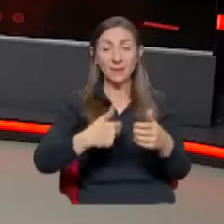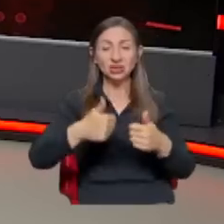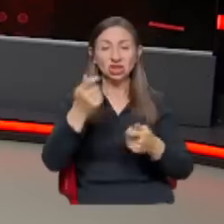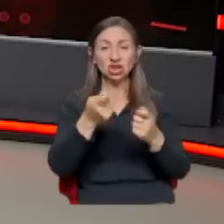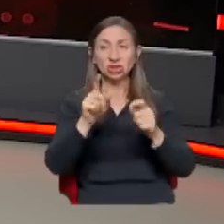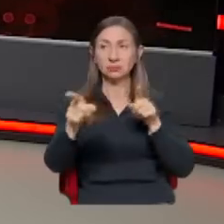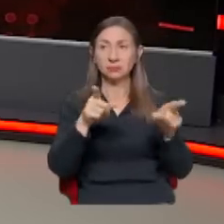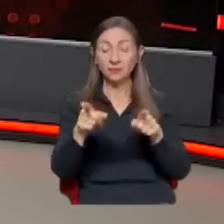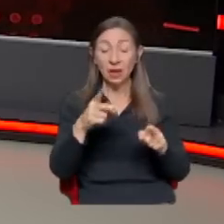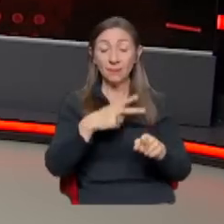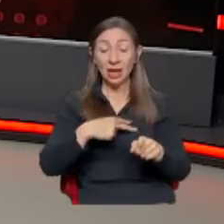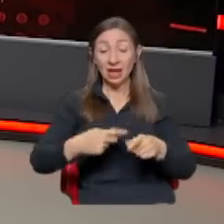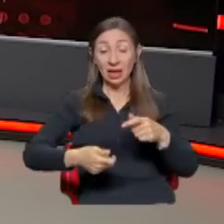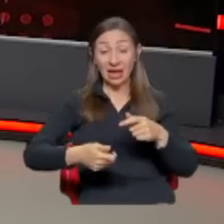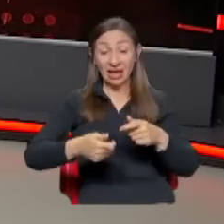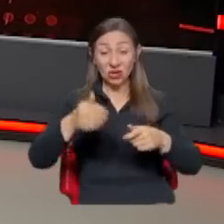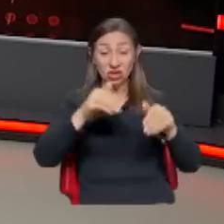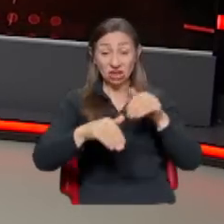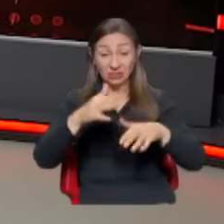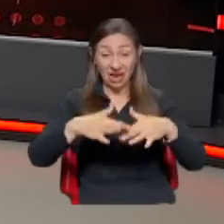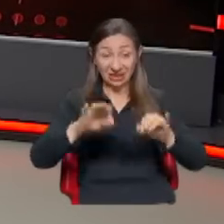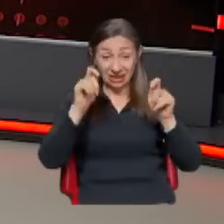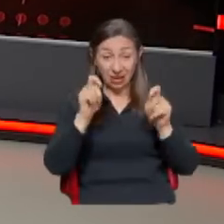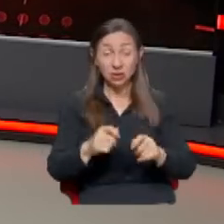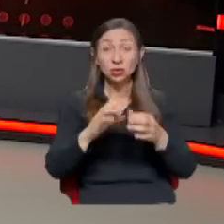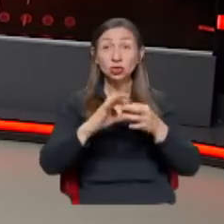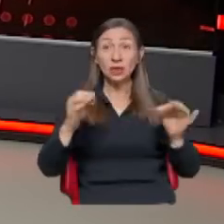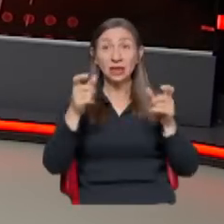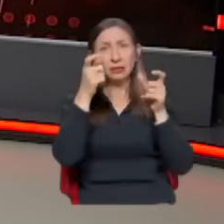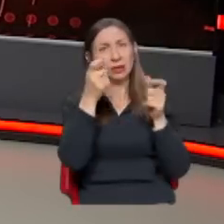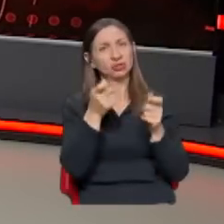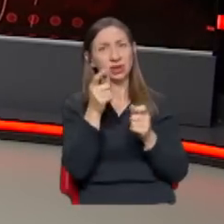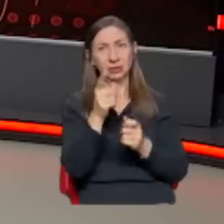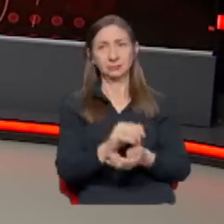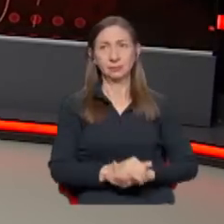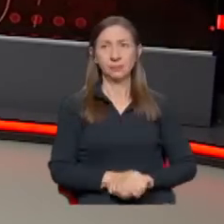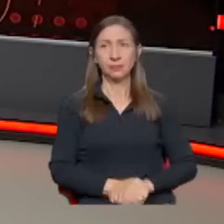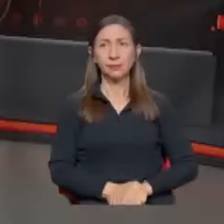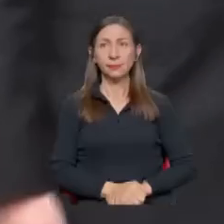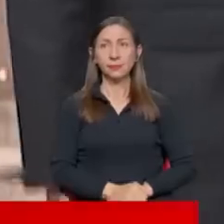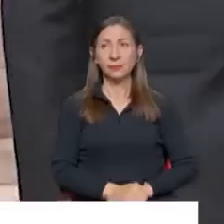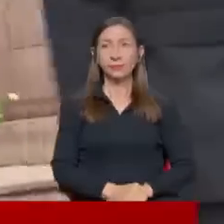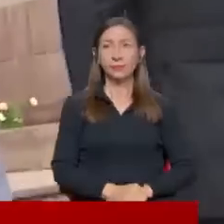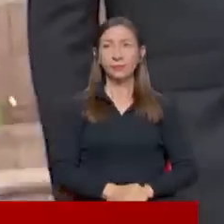yapacak, yerel yönetim seçimlerine hazırlanacak cümleleri dikkat çekti.